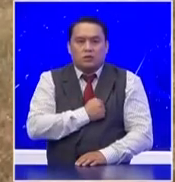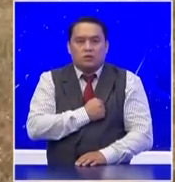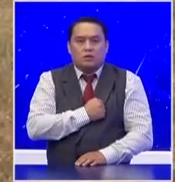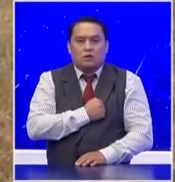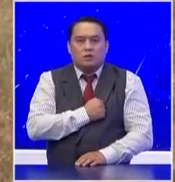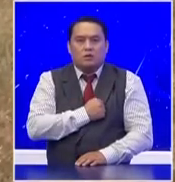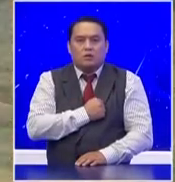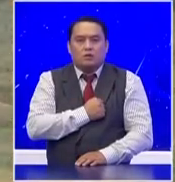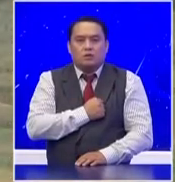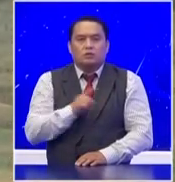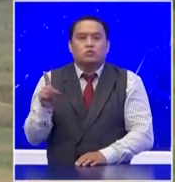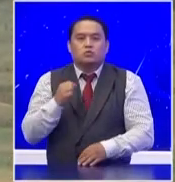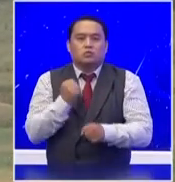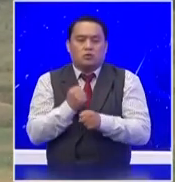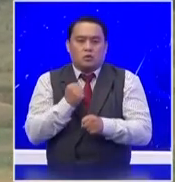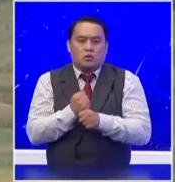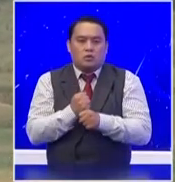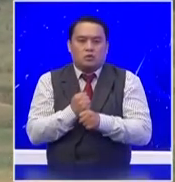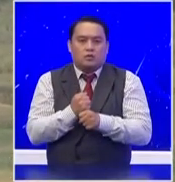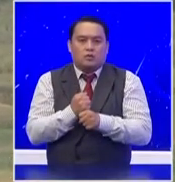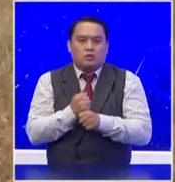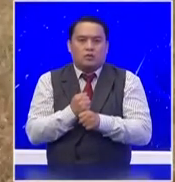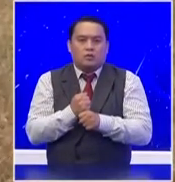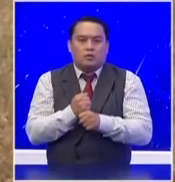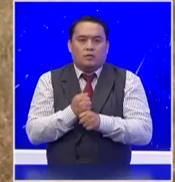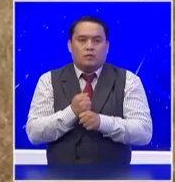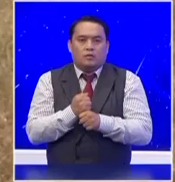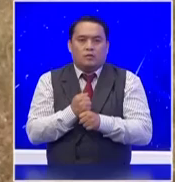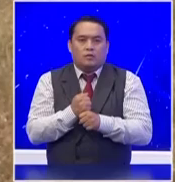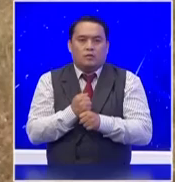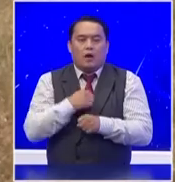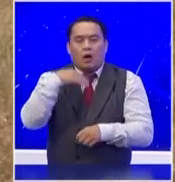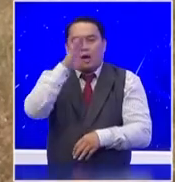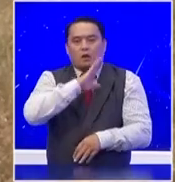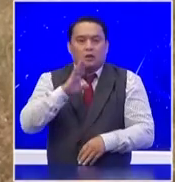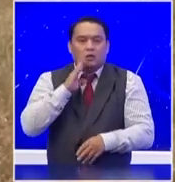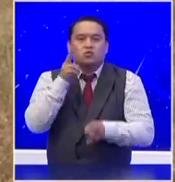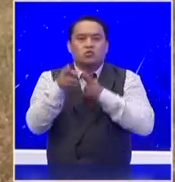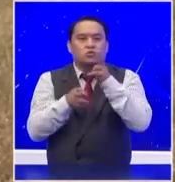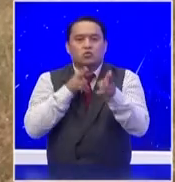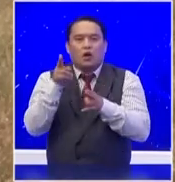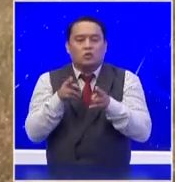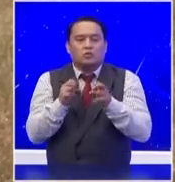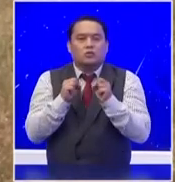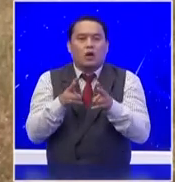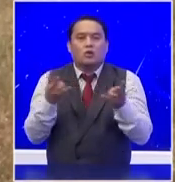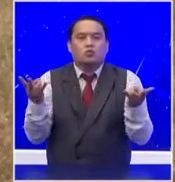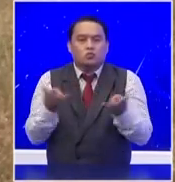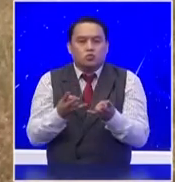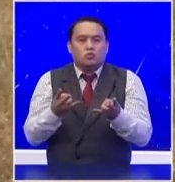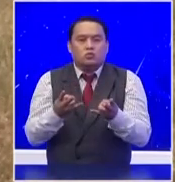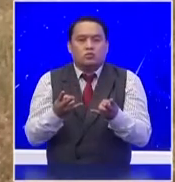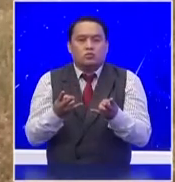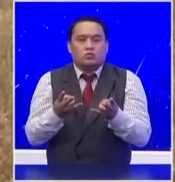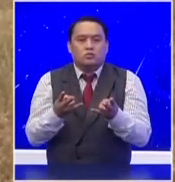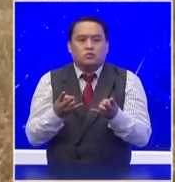білмеймін. Уже айттық не істейміз балалар енді оқымайды. Бәрі шулап ата-аналар да айтып жатыр. Білмеймін енді бұл қалай болады енді осы тағы да обещать